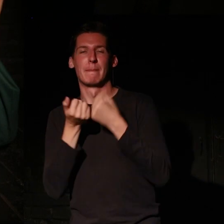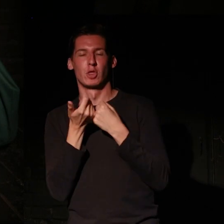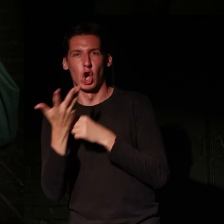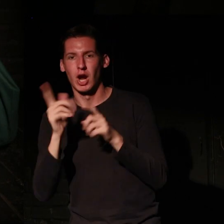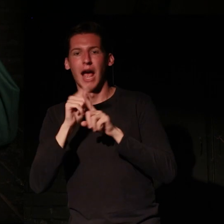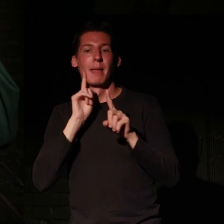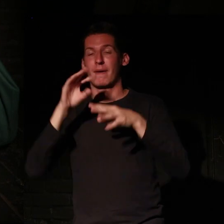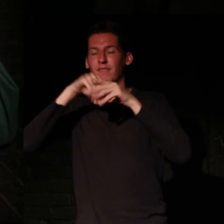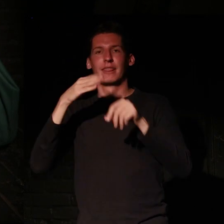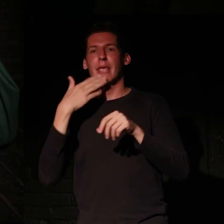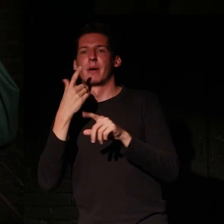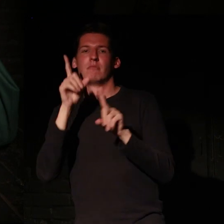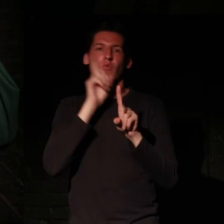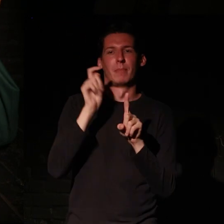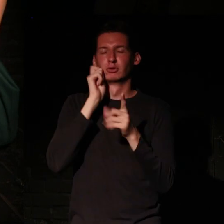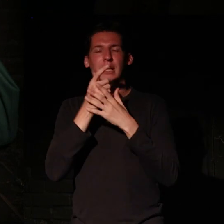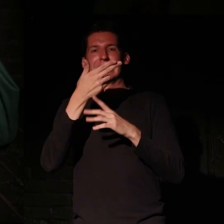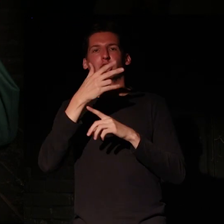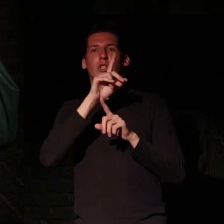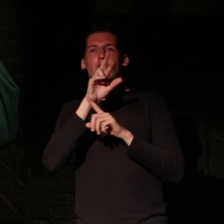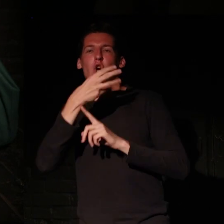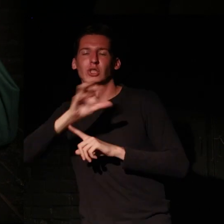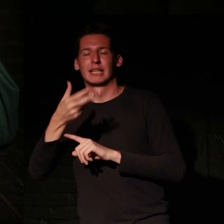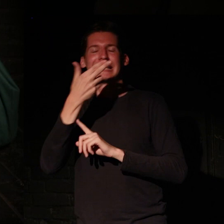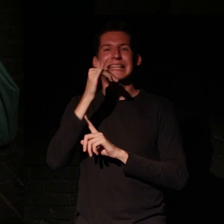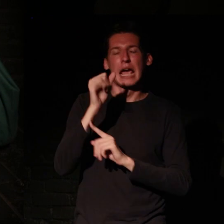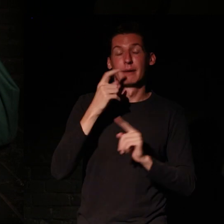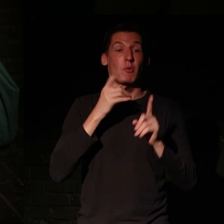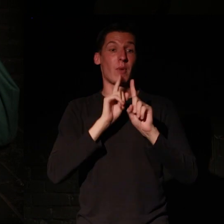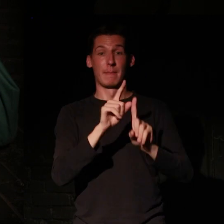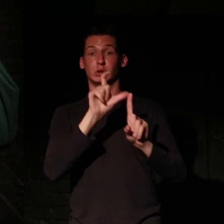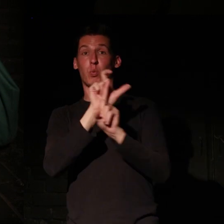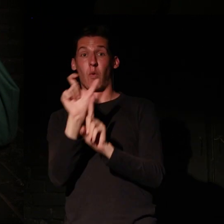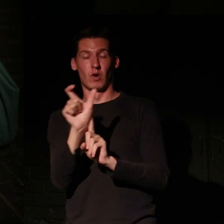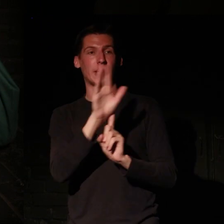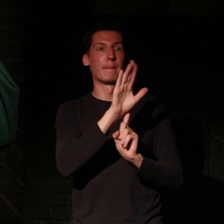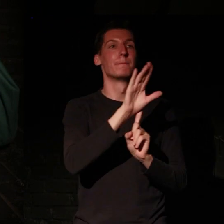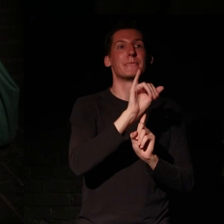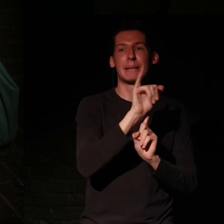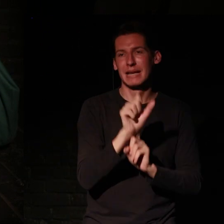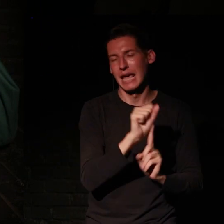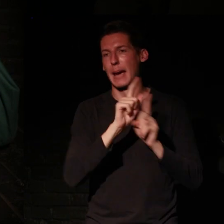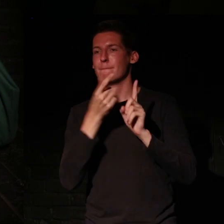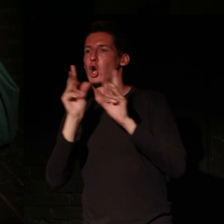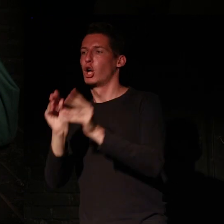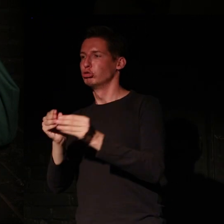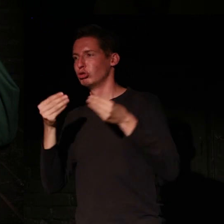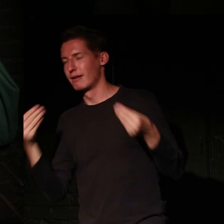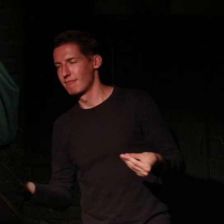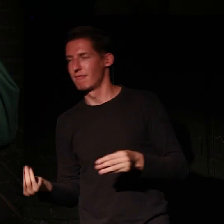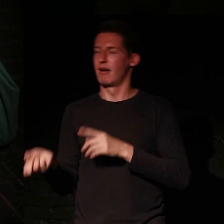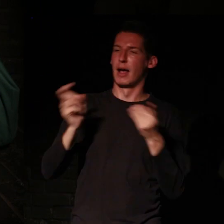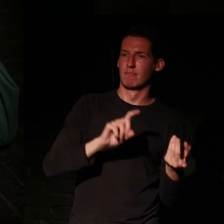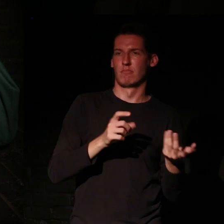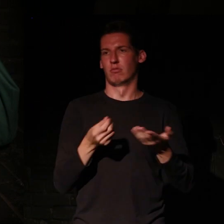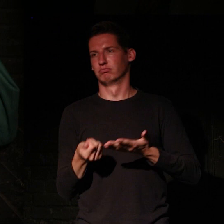od rzeczownika biblion i biblion w liczbie pojedynczej oznacza zwój albo księgę. Wiadomo, że w starożytności oczywiście